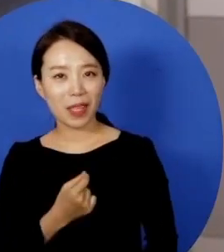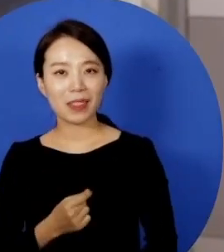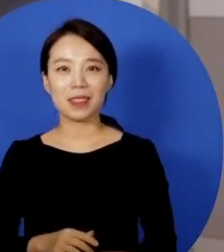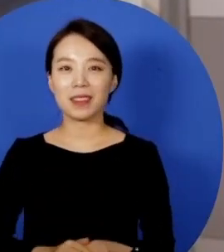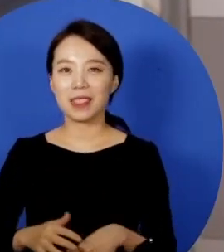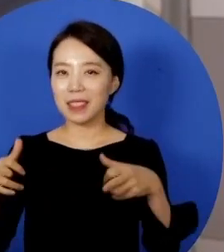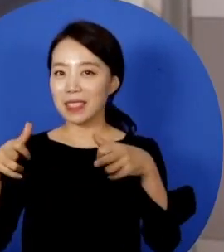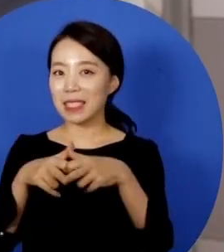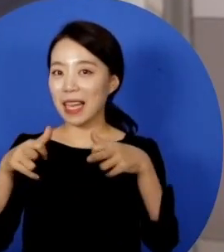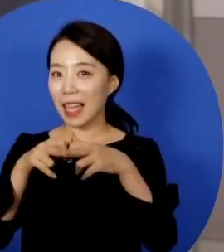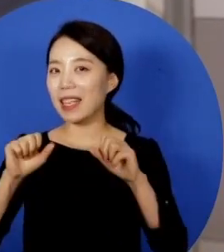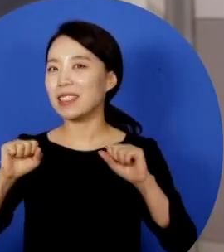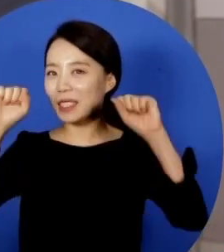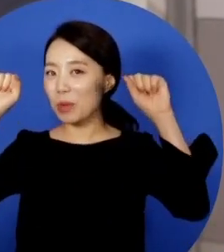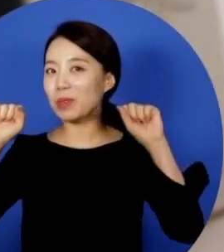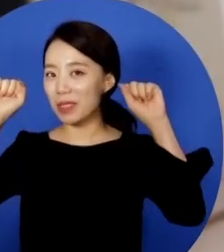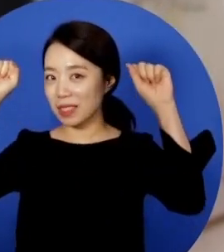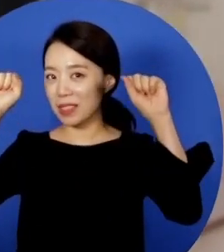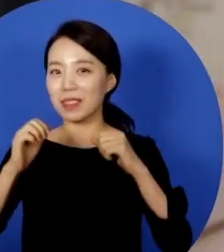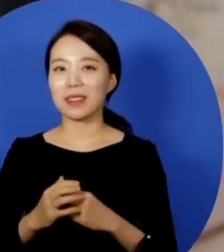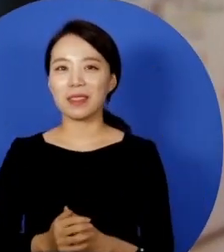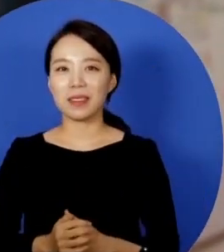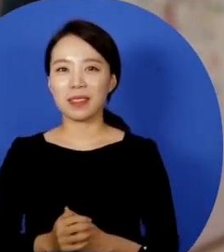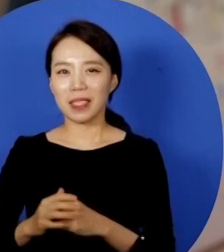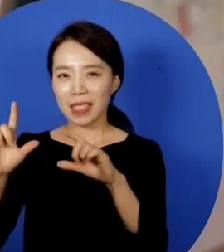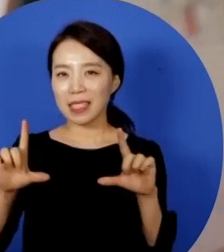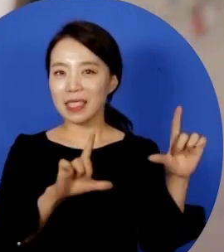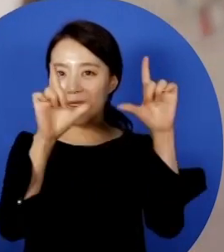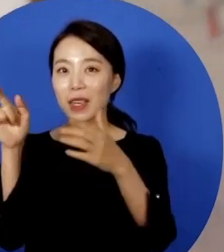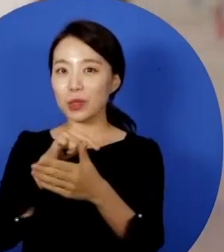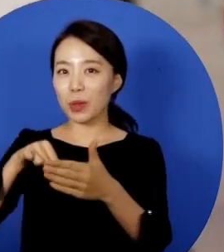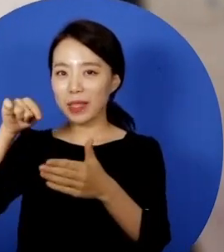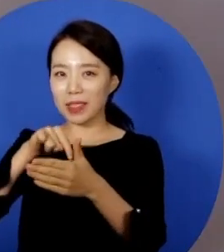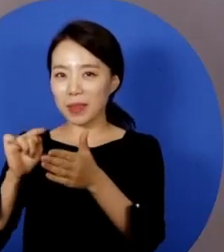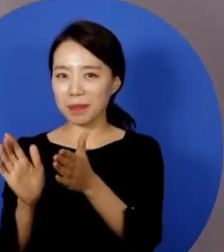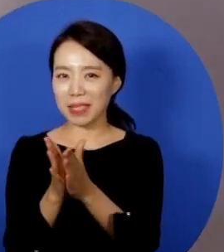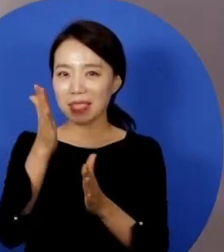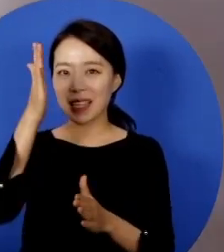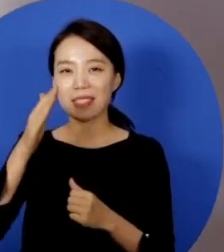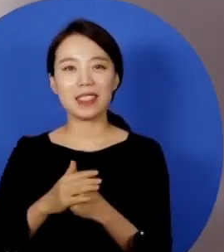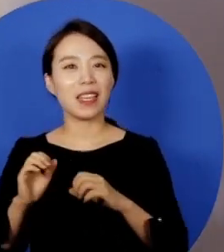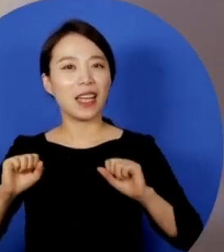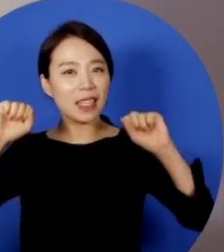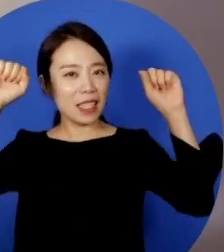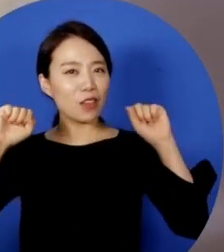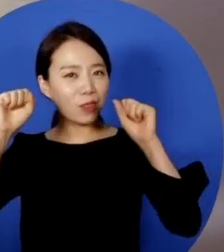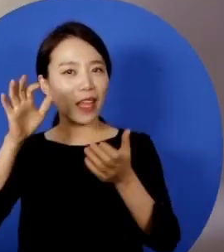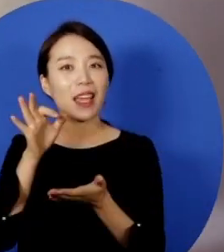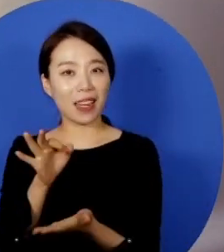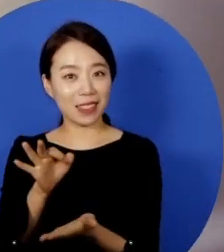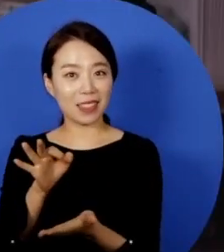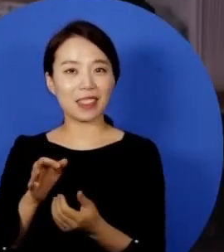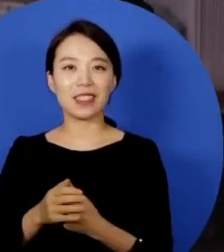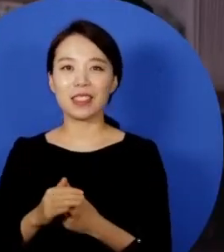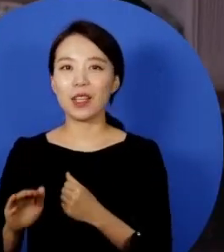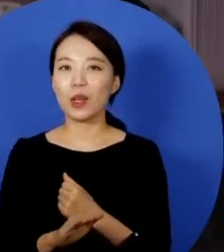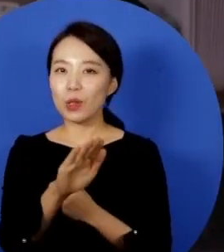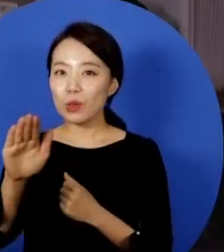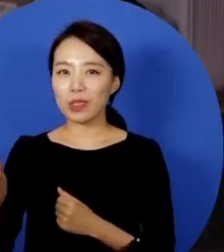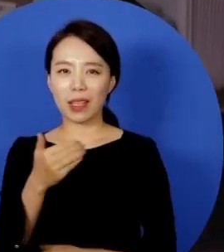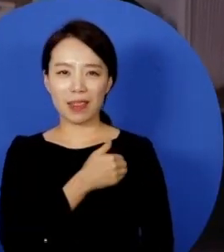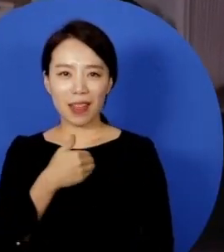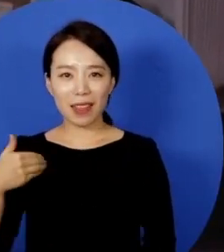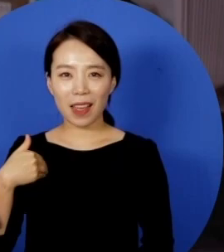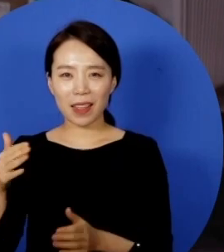열광하는 장애인 스포츠를 일상 속에서 빛나는 체육의 가치를